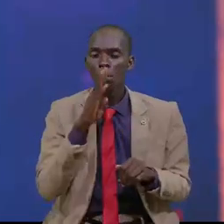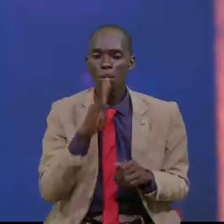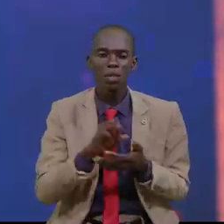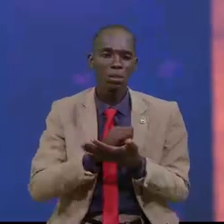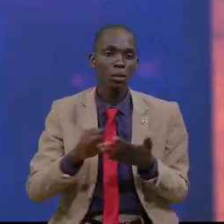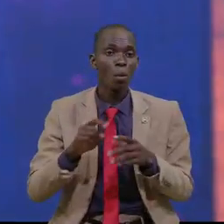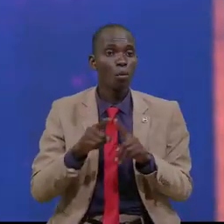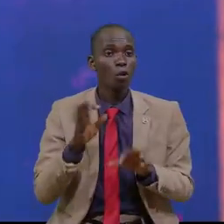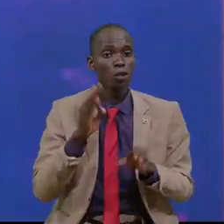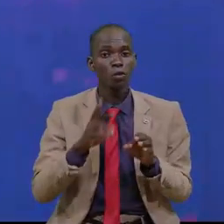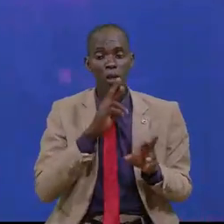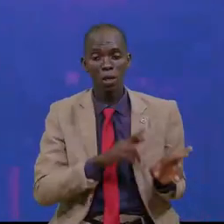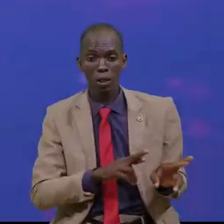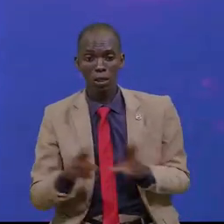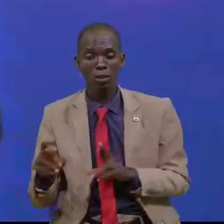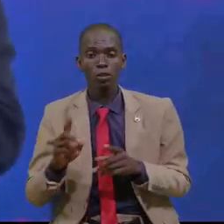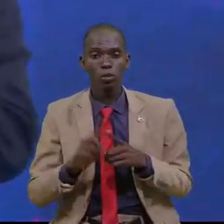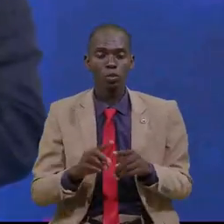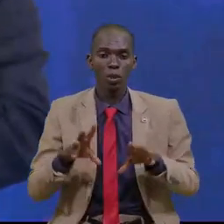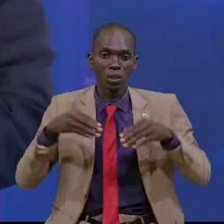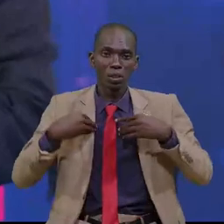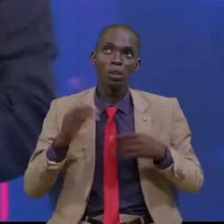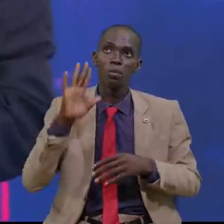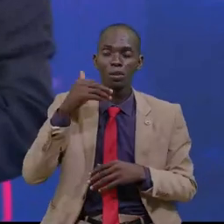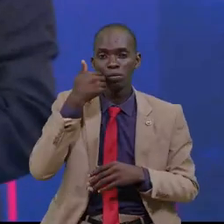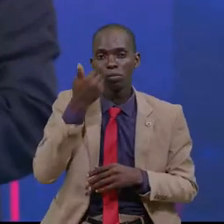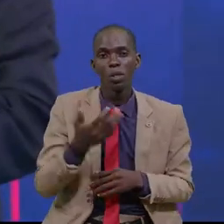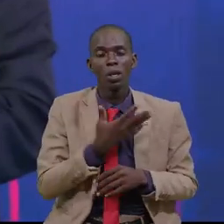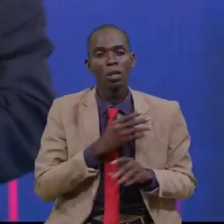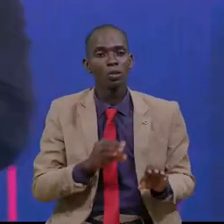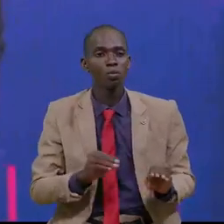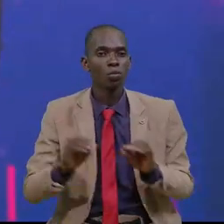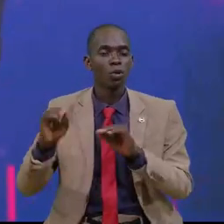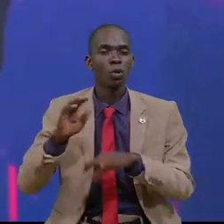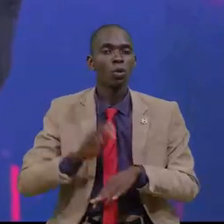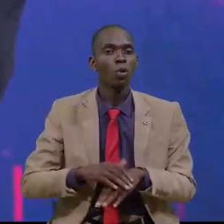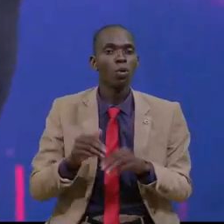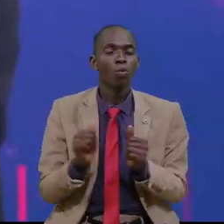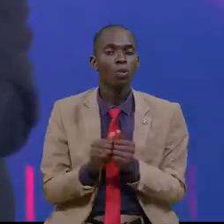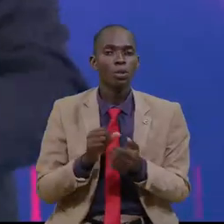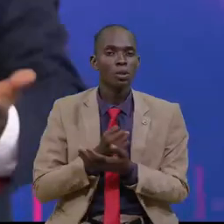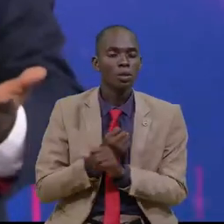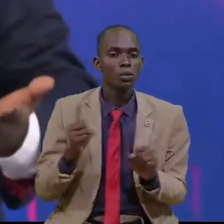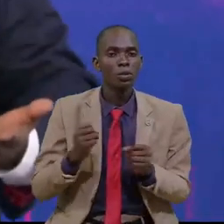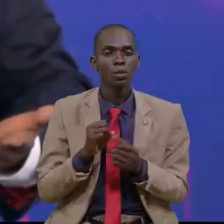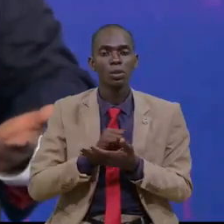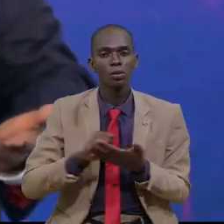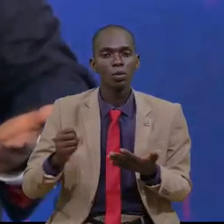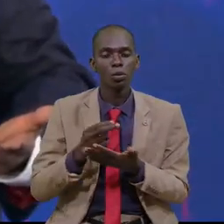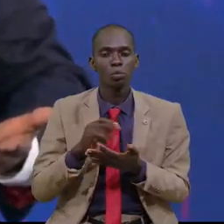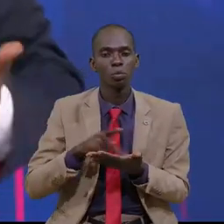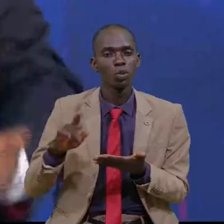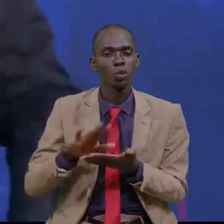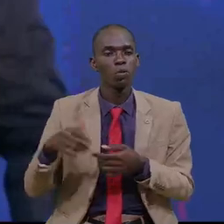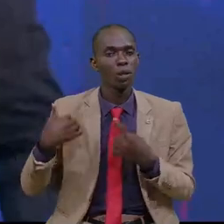prêt à porter son opprobre et vous sortez pour dire la sanctification, la sainteté, la pureté de cœur et le